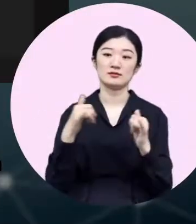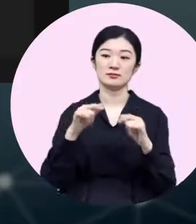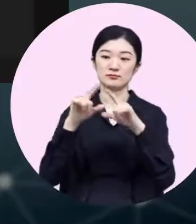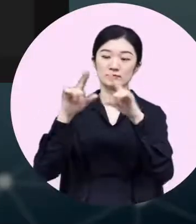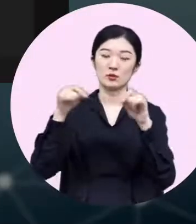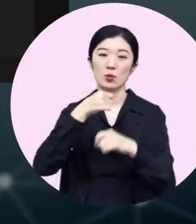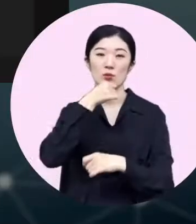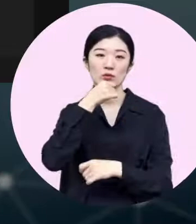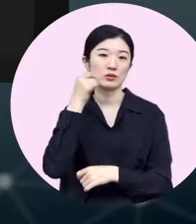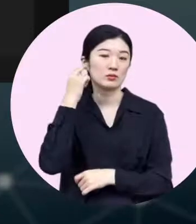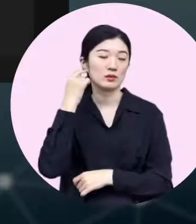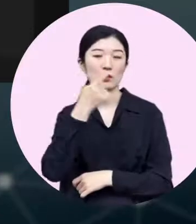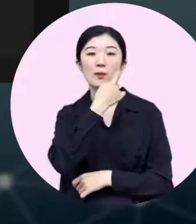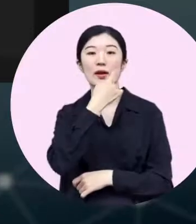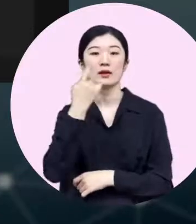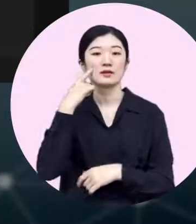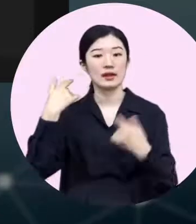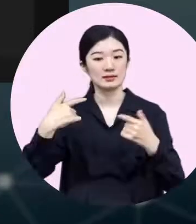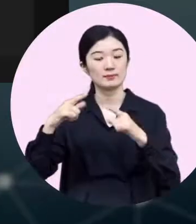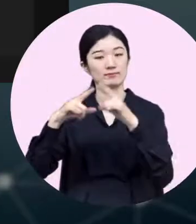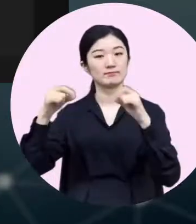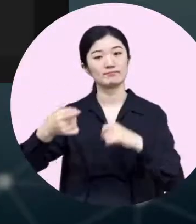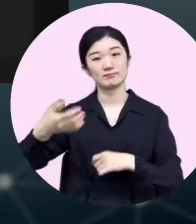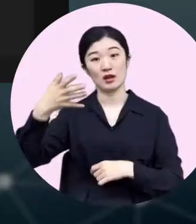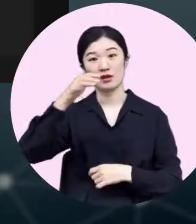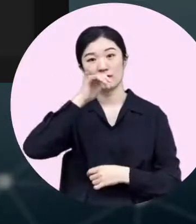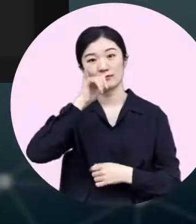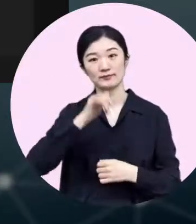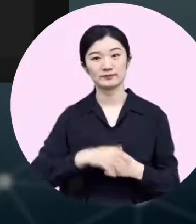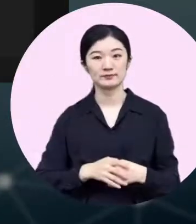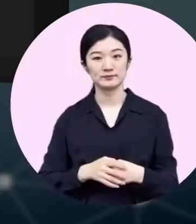보입니다. 컴퓨터 오디오로 참가 눌러주시면 되고